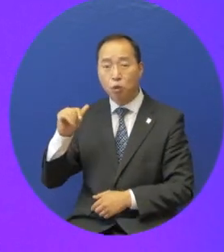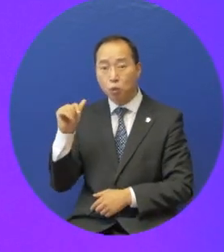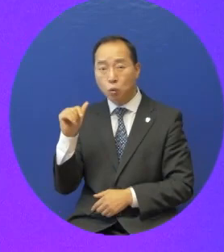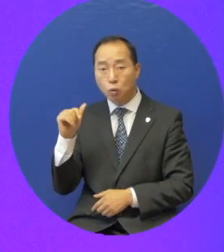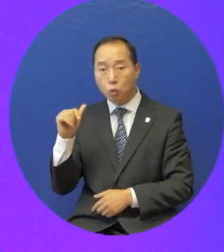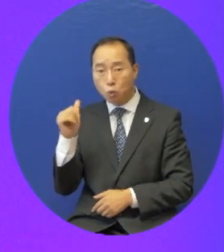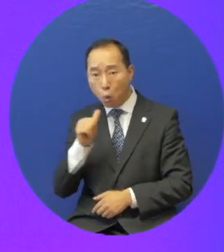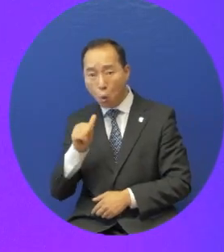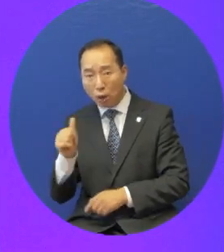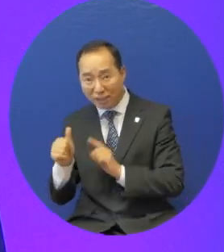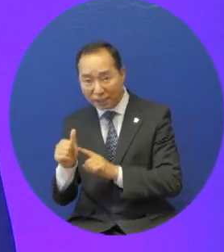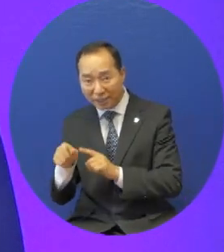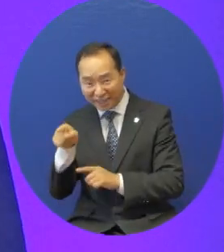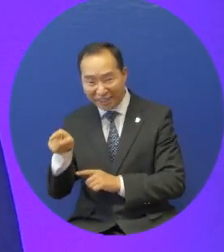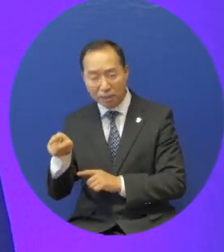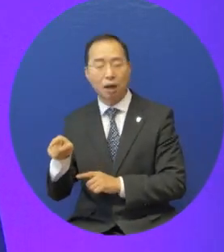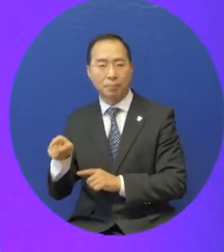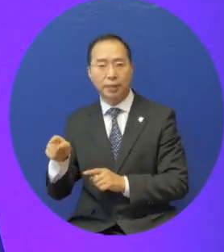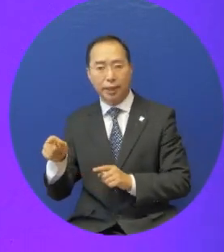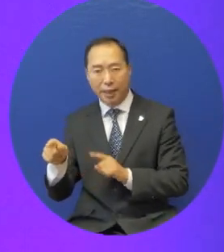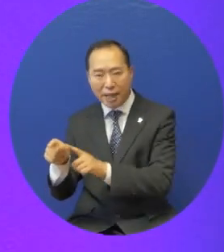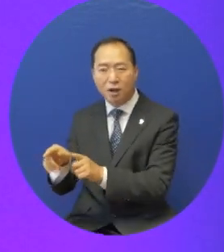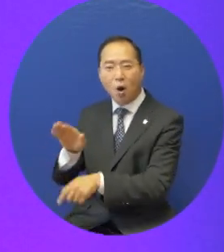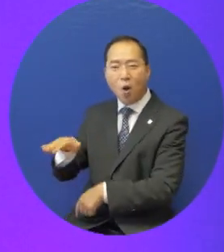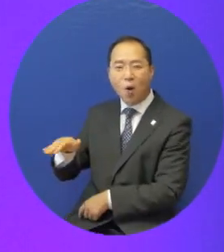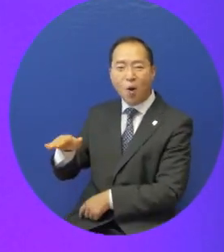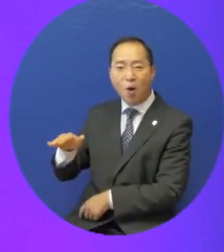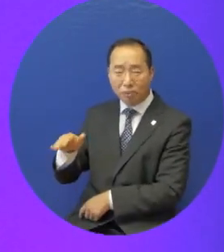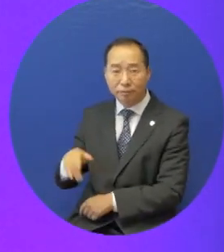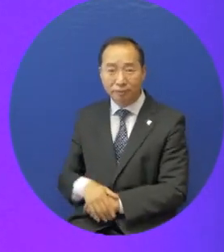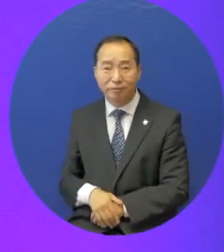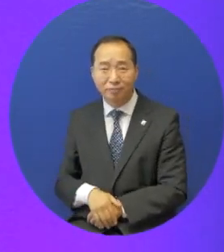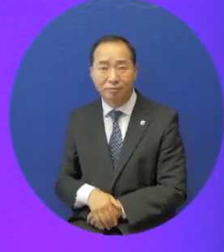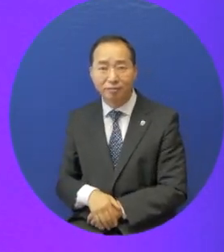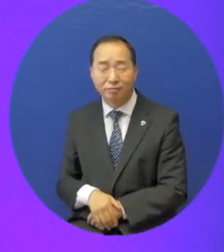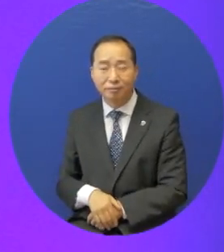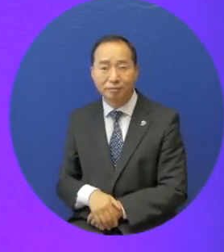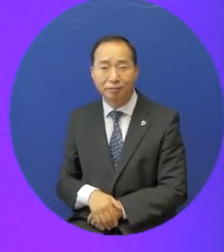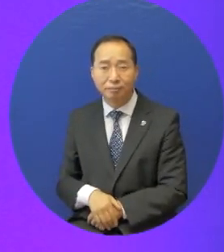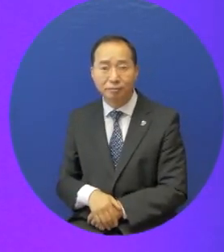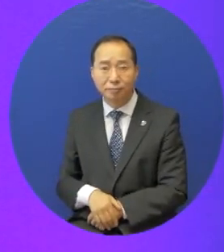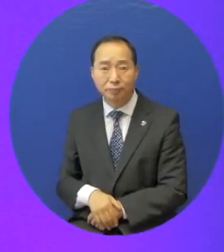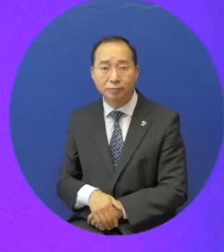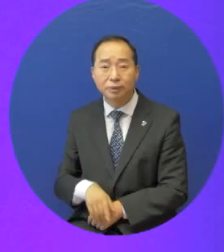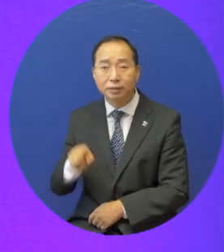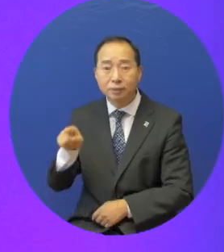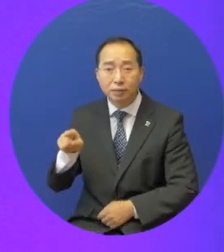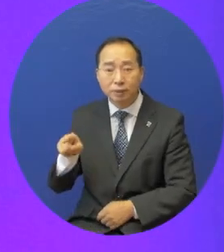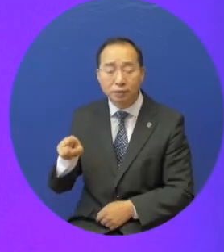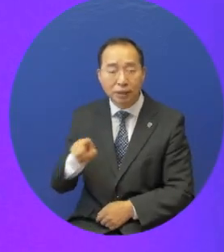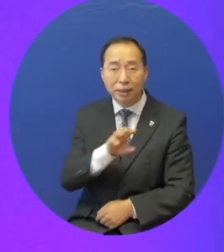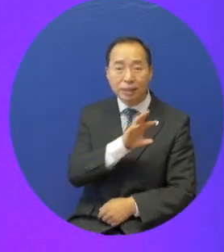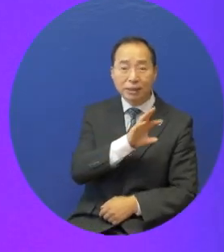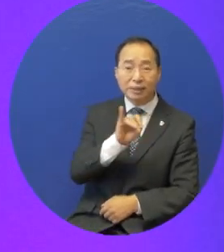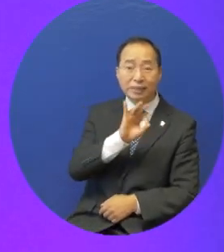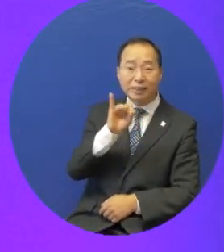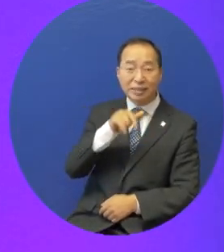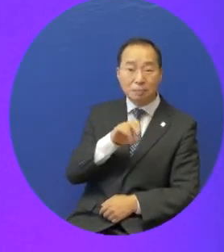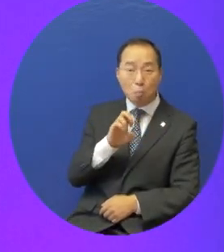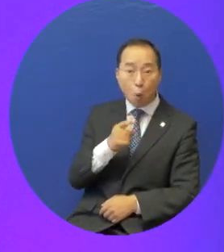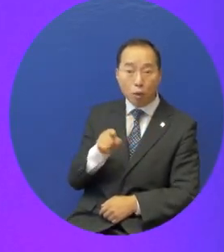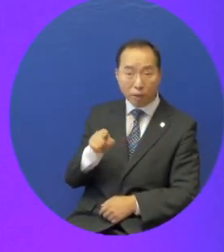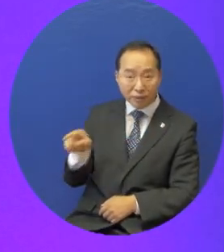정해진 집주름한테 가서 사야 되는 겁니다. 그러니까 정부를 독점했던 것 같아요. 그런데